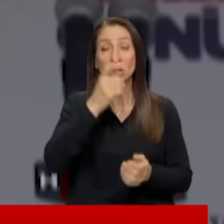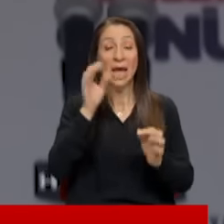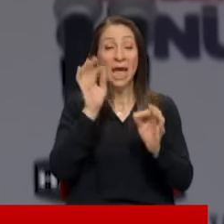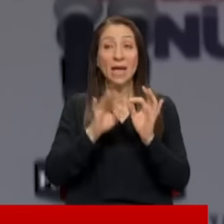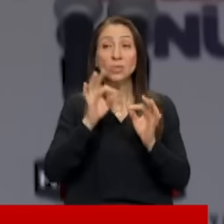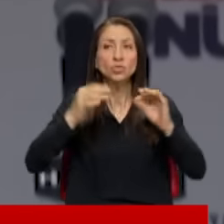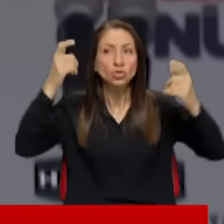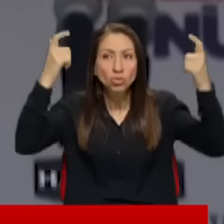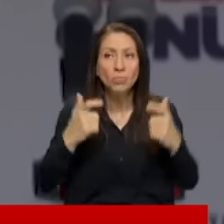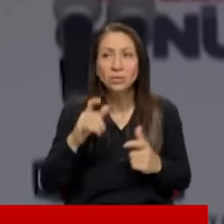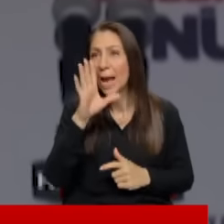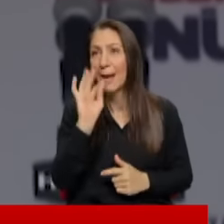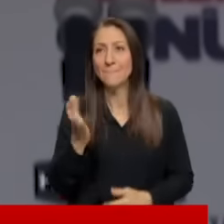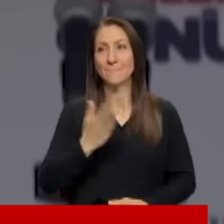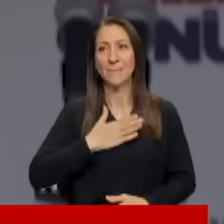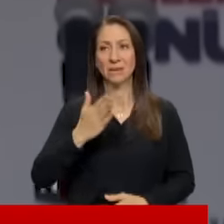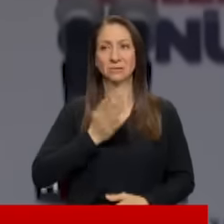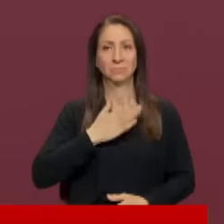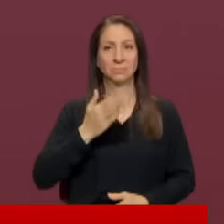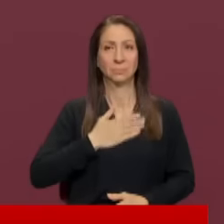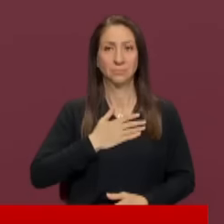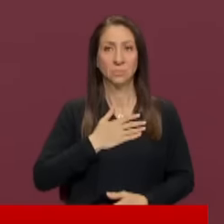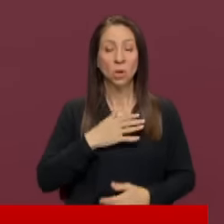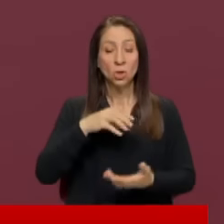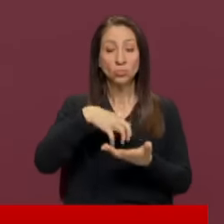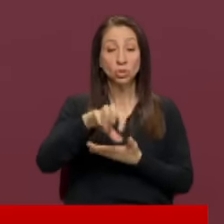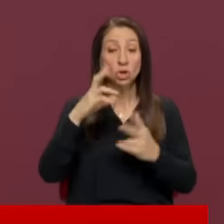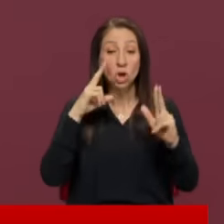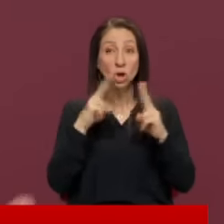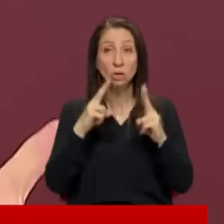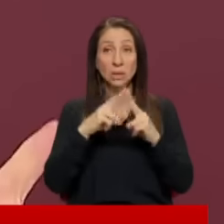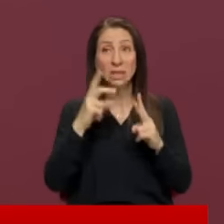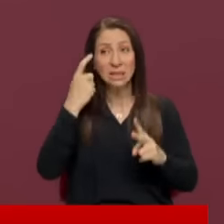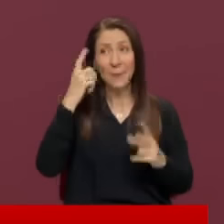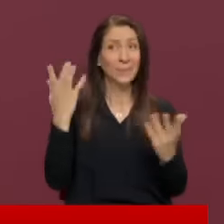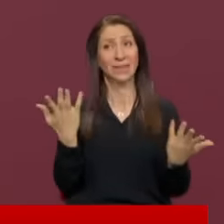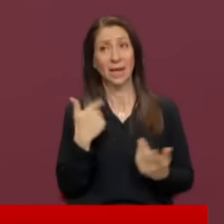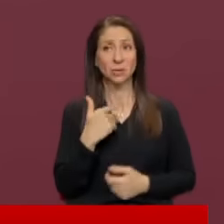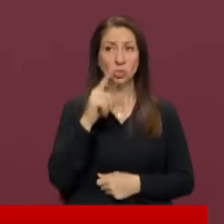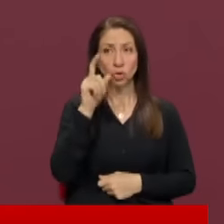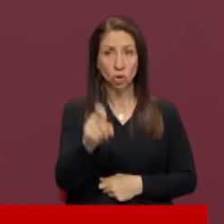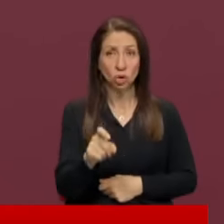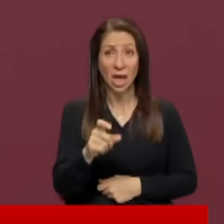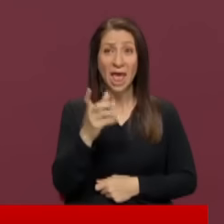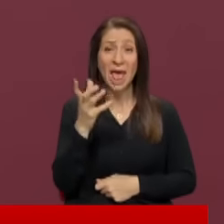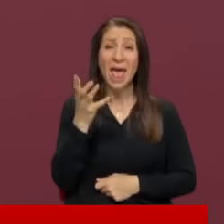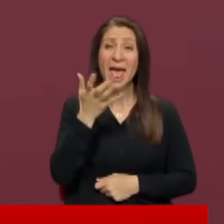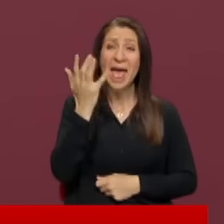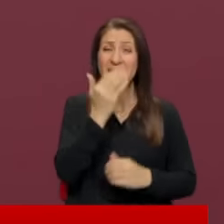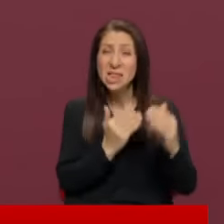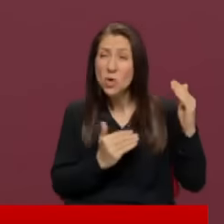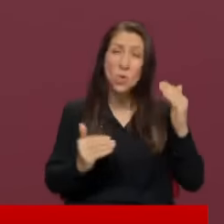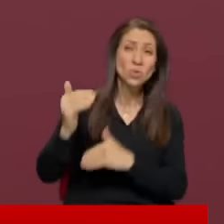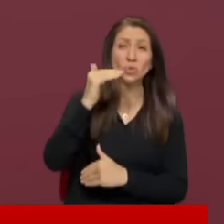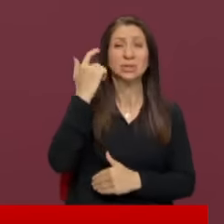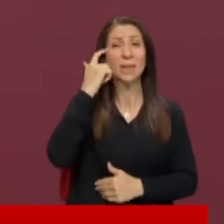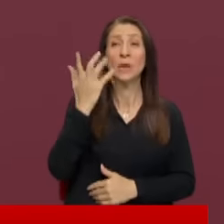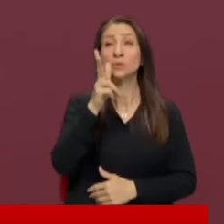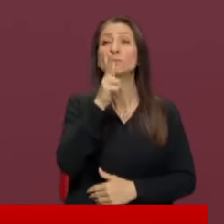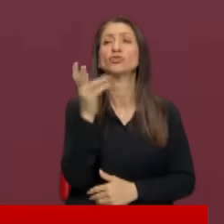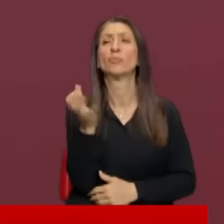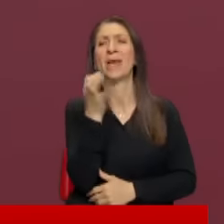ekonomisi sorumlusu benim, ben. Bütçe görüşmeleri sırasında tahmininiz nedir diye sorduk. En üst tahmini veren